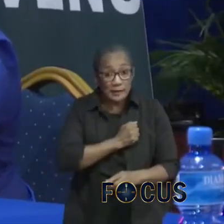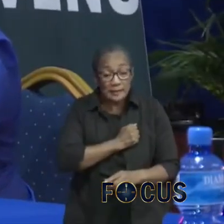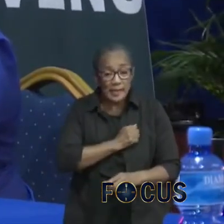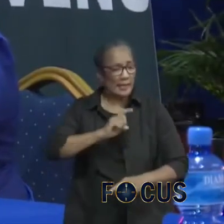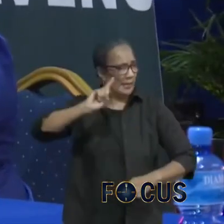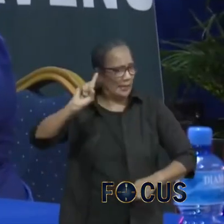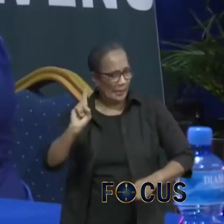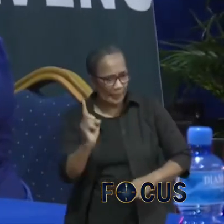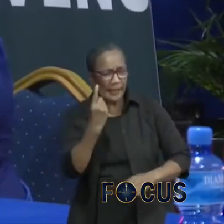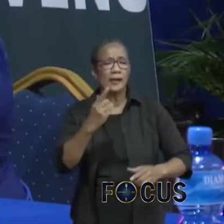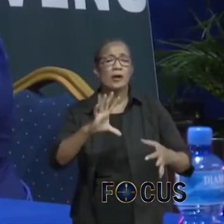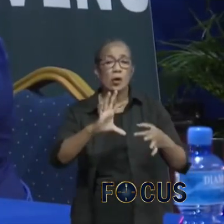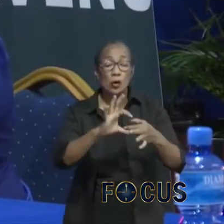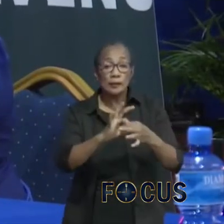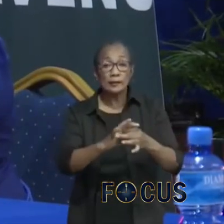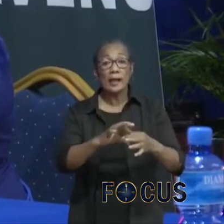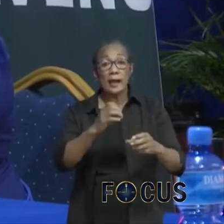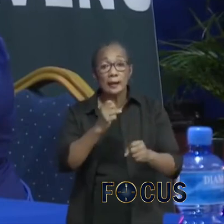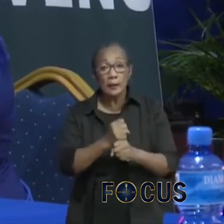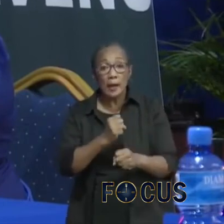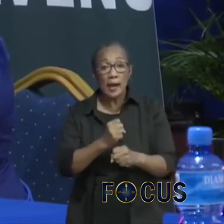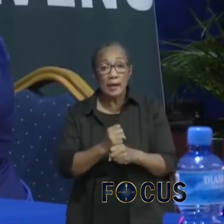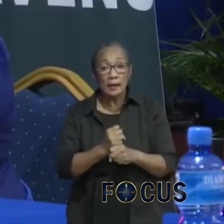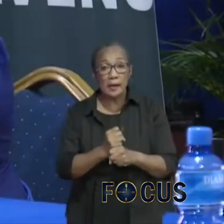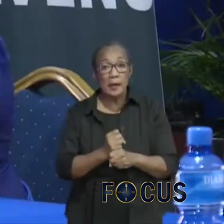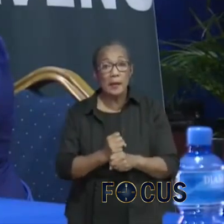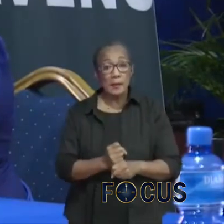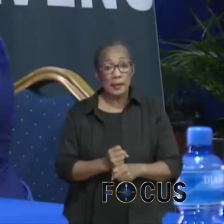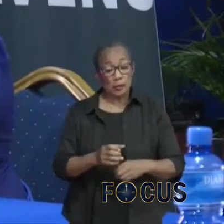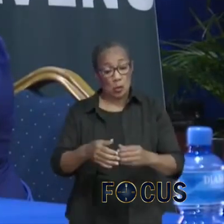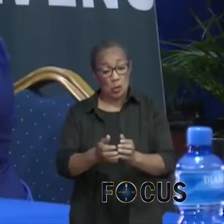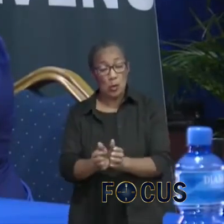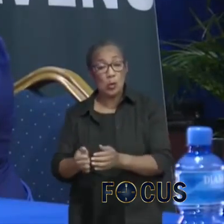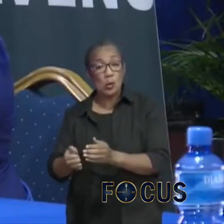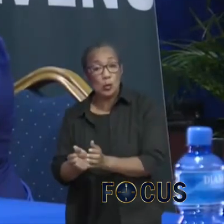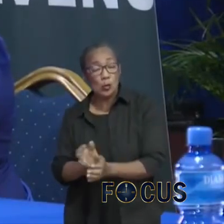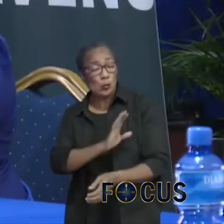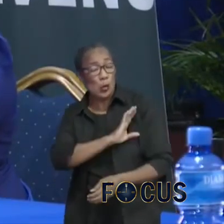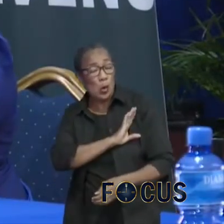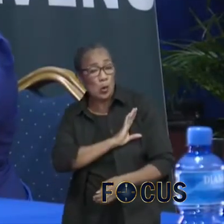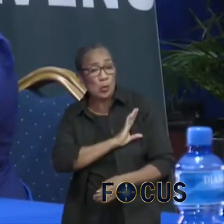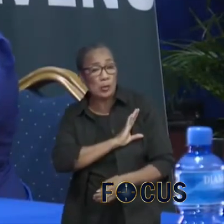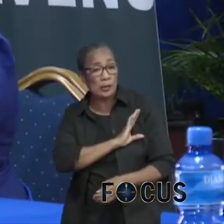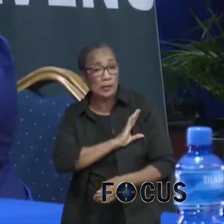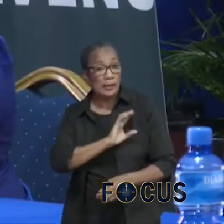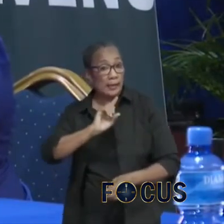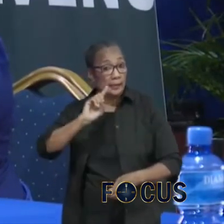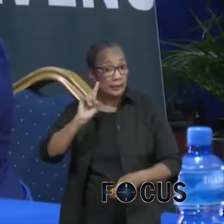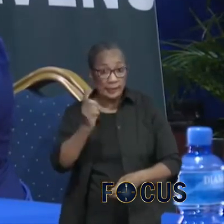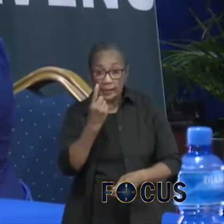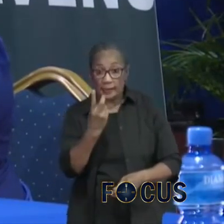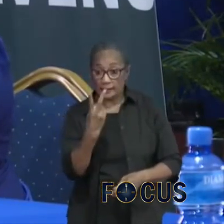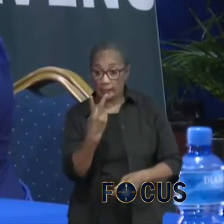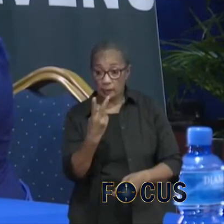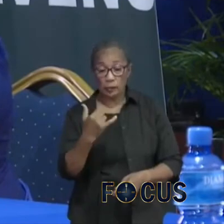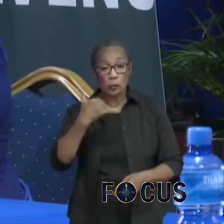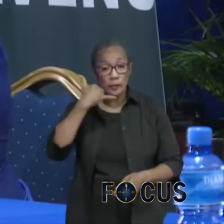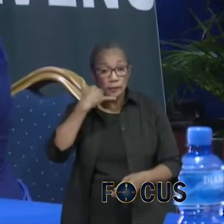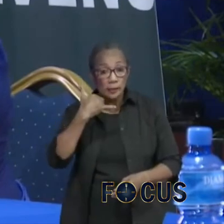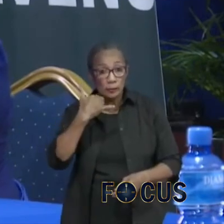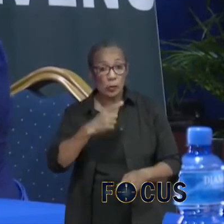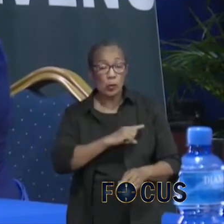gelijk contact op met de autoriteiten. U kunt ook, behalve deze twee nummers, heeft u